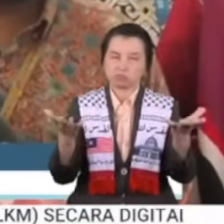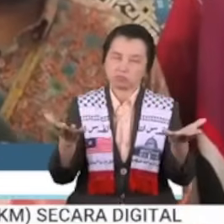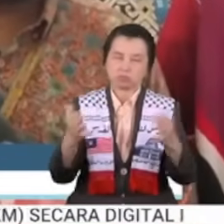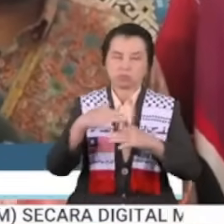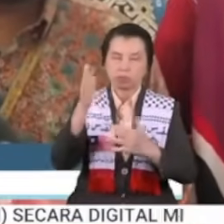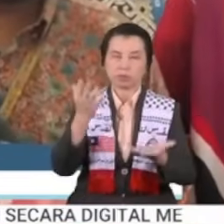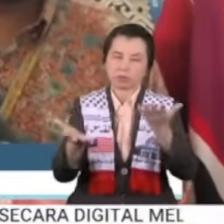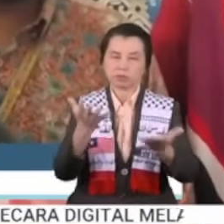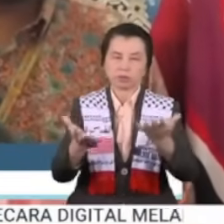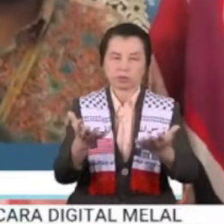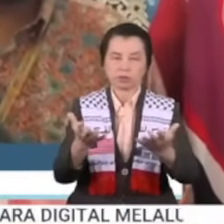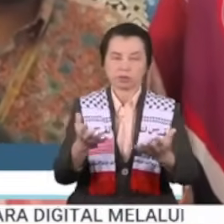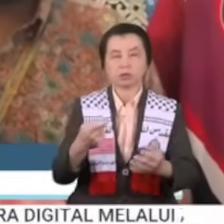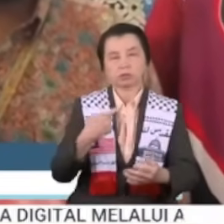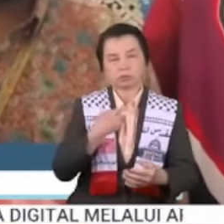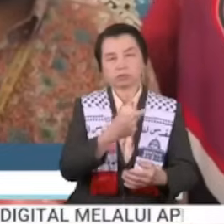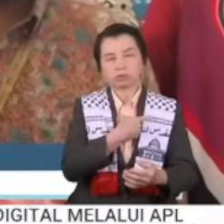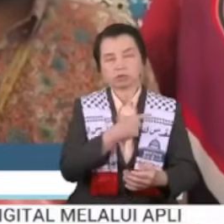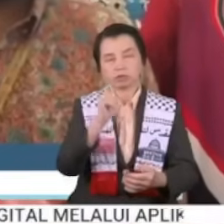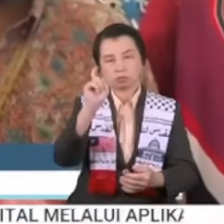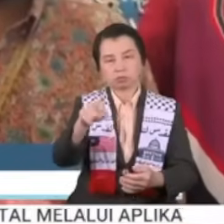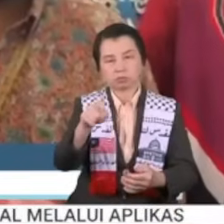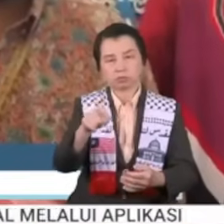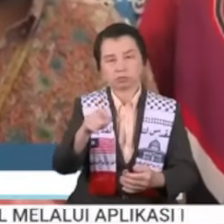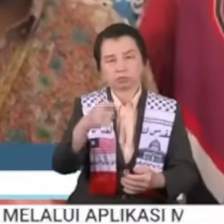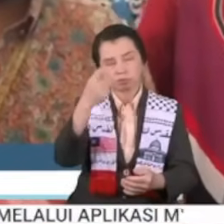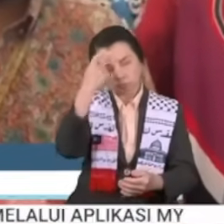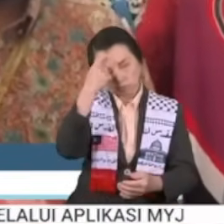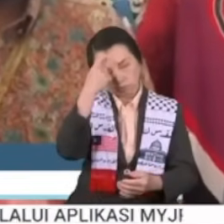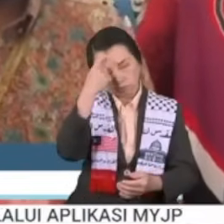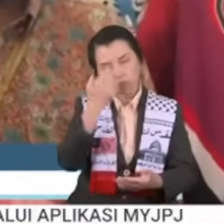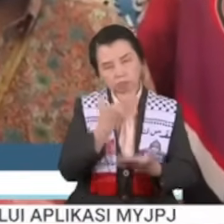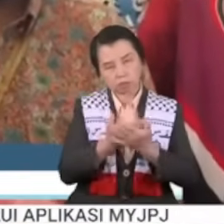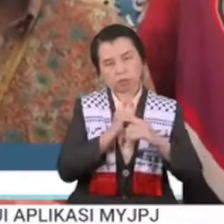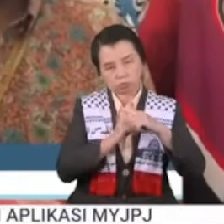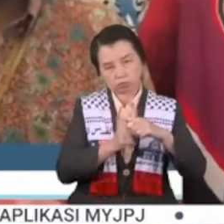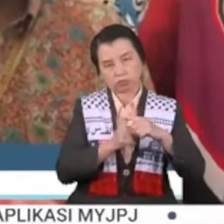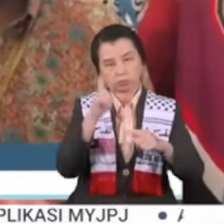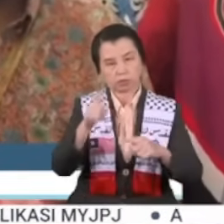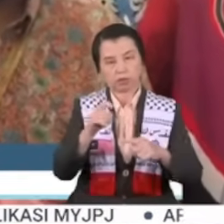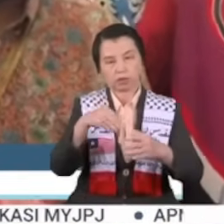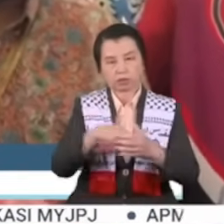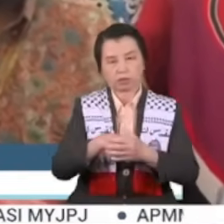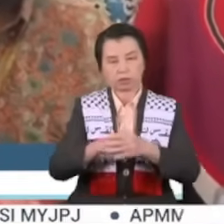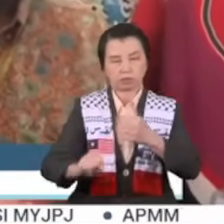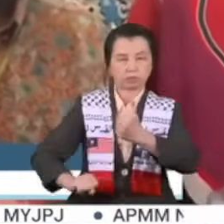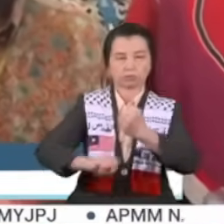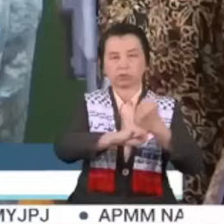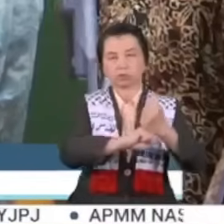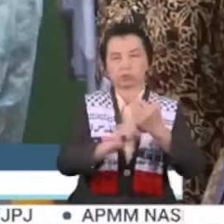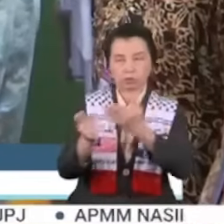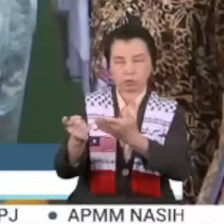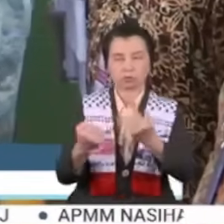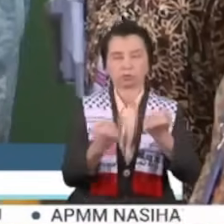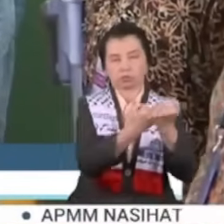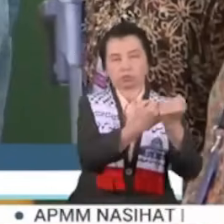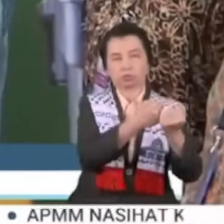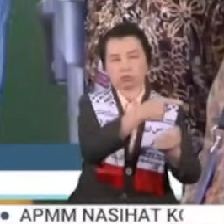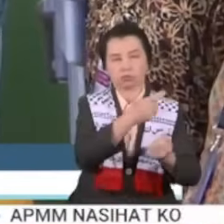Dan kita mesti bersangka baik di dalam dukongan yang